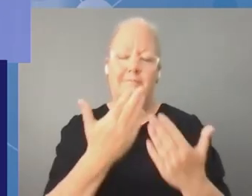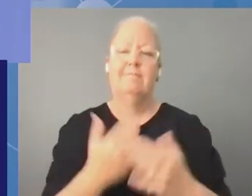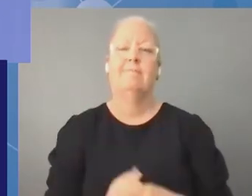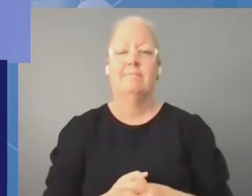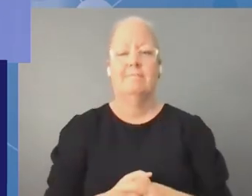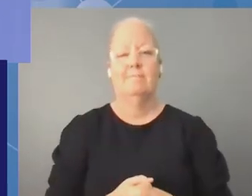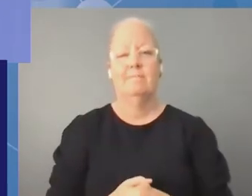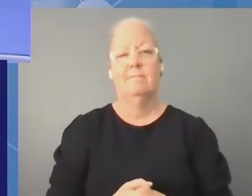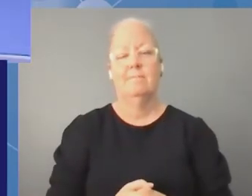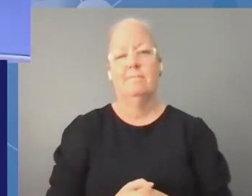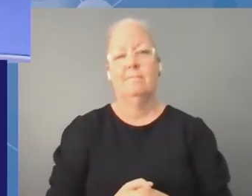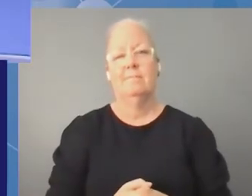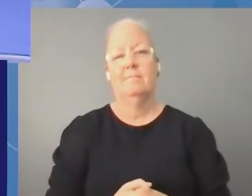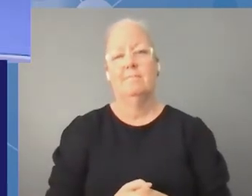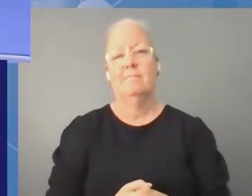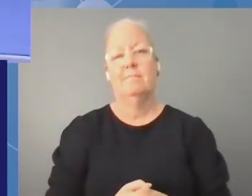好，接下来还有一位。